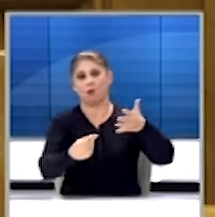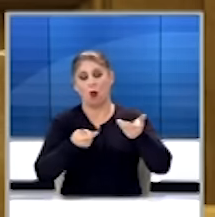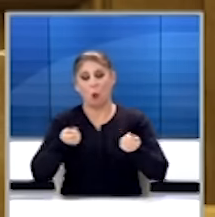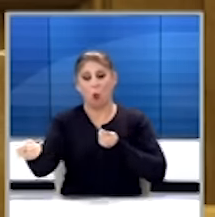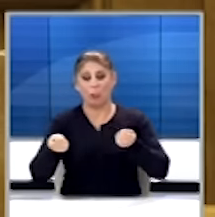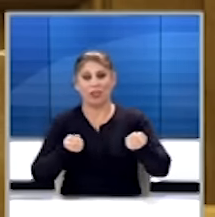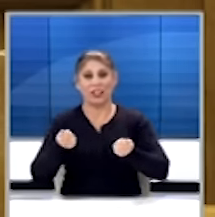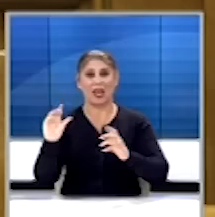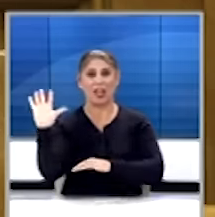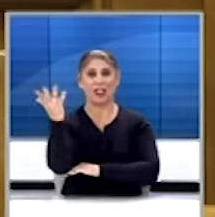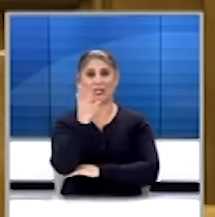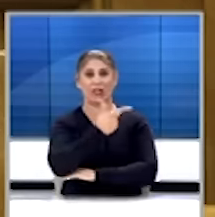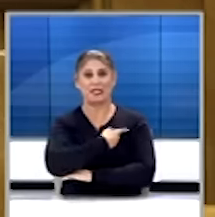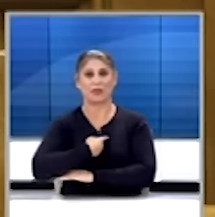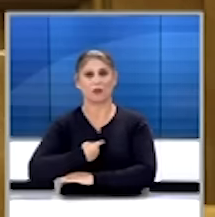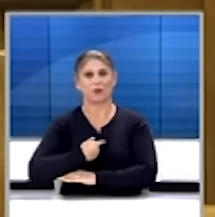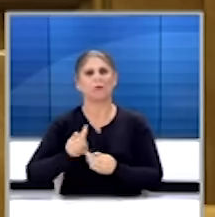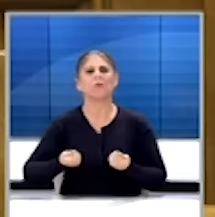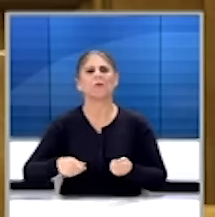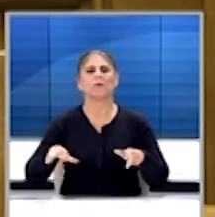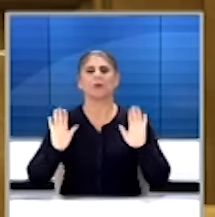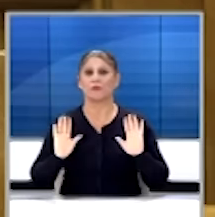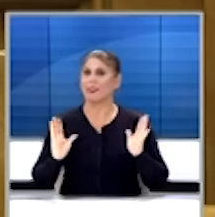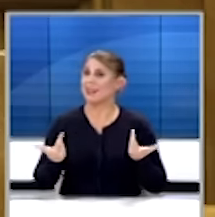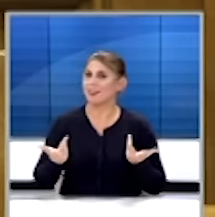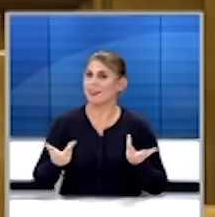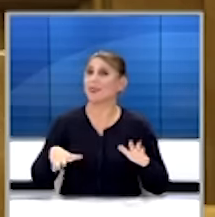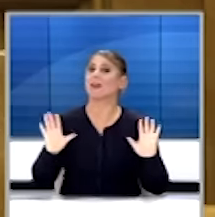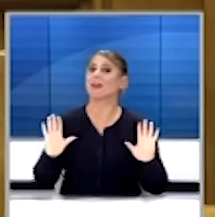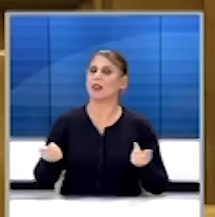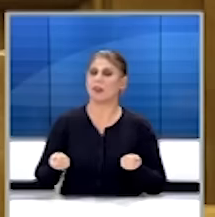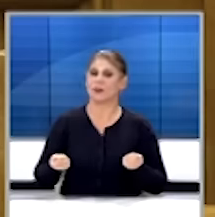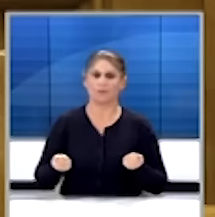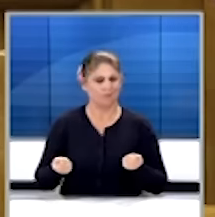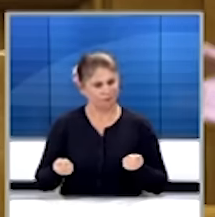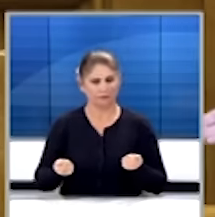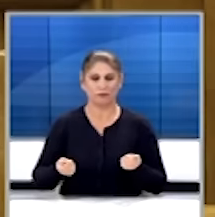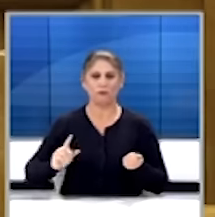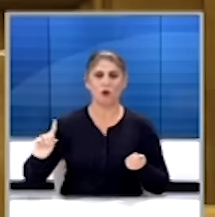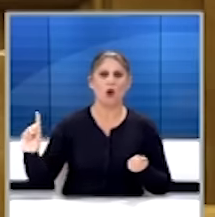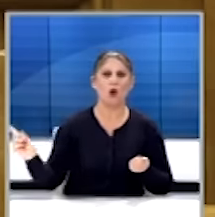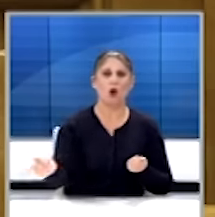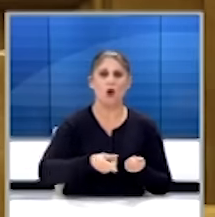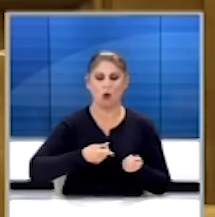δασαρχείων και δεν γίνονται. Γιατί δεν γίνονται? Γιατί τα έχετε ξυλώσει όλα. Γιατί, για